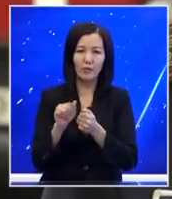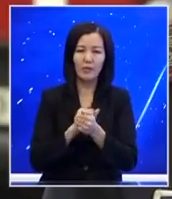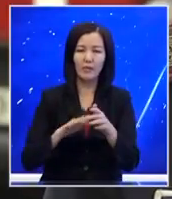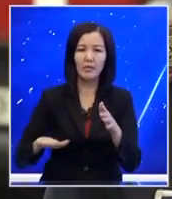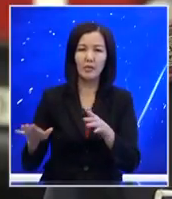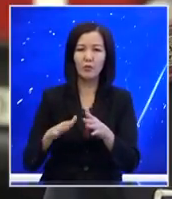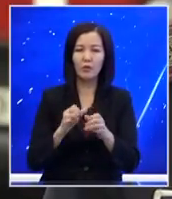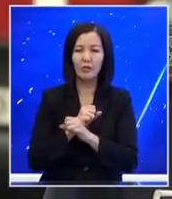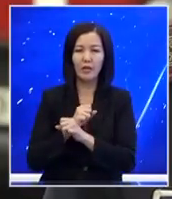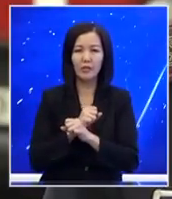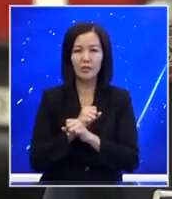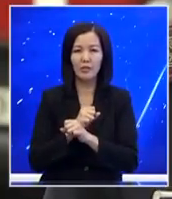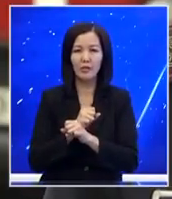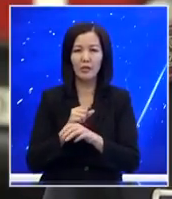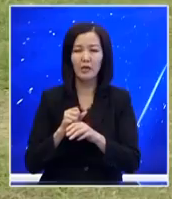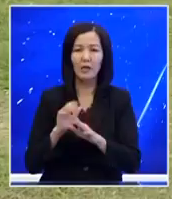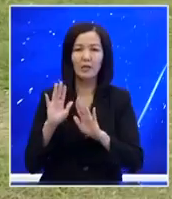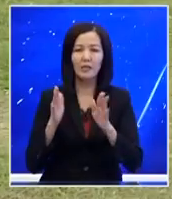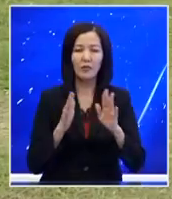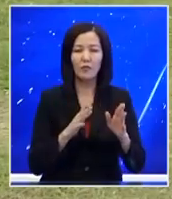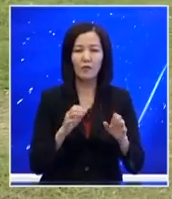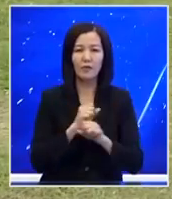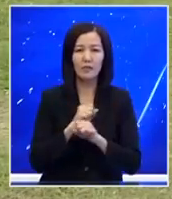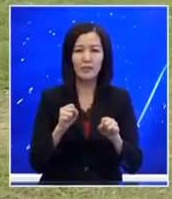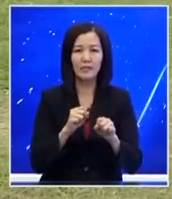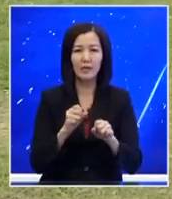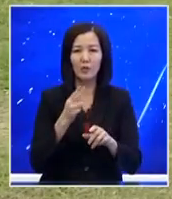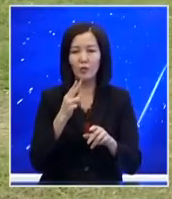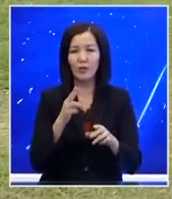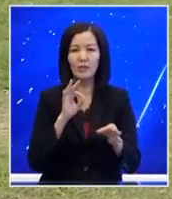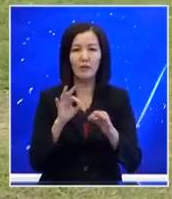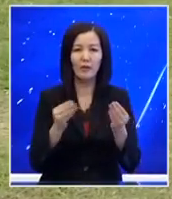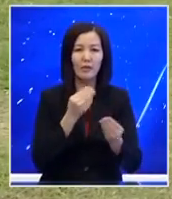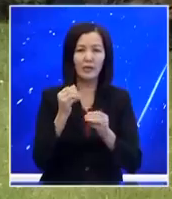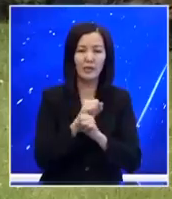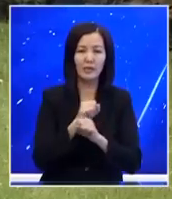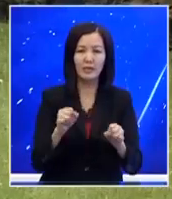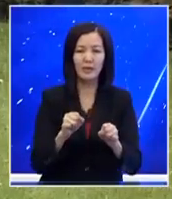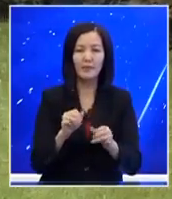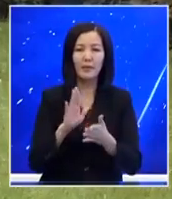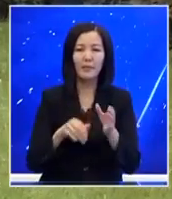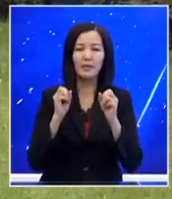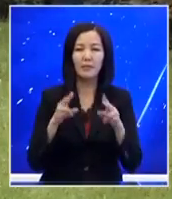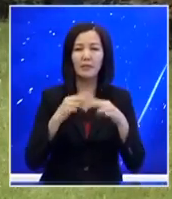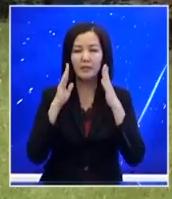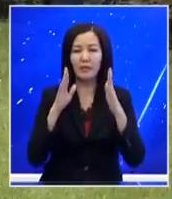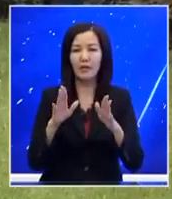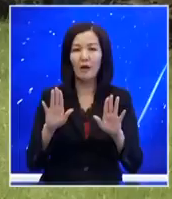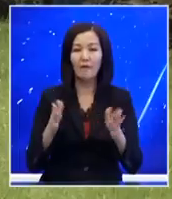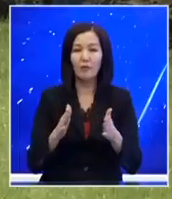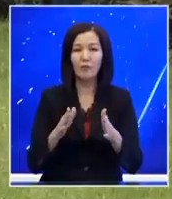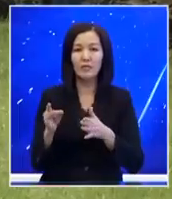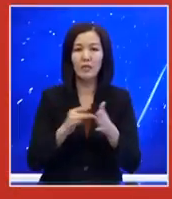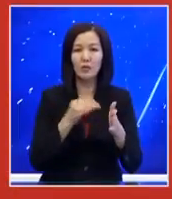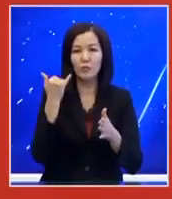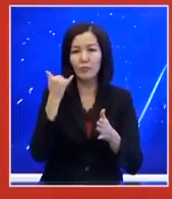территории дачных и садовых обществ. Службы ЧС рекомендуют гражданам соблюдать все правила безопасности, а в случае их возникновения